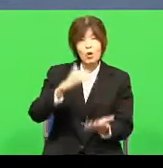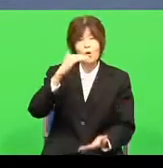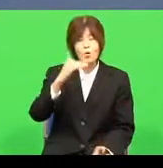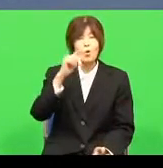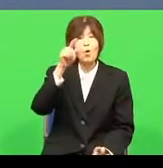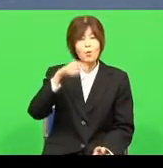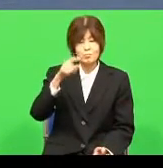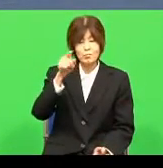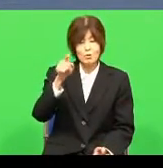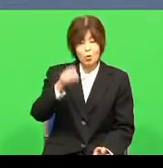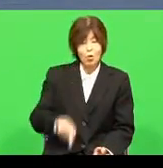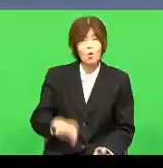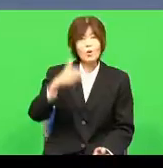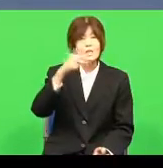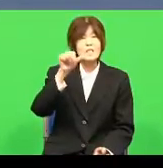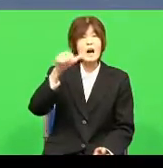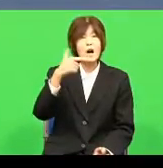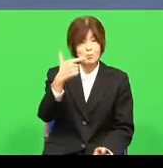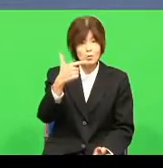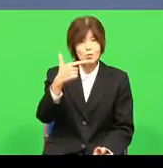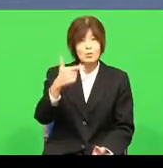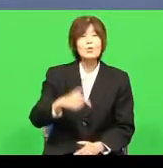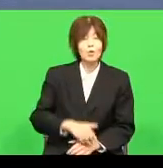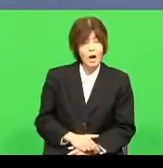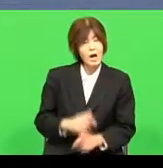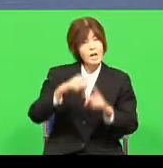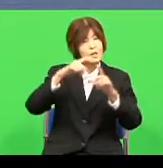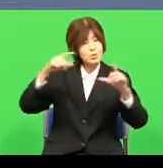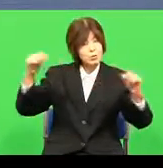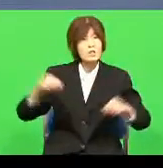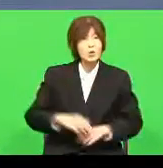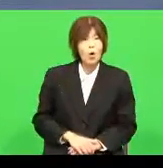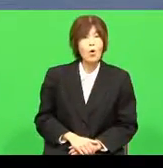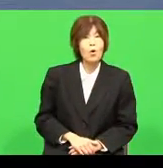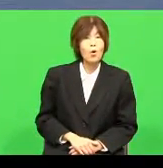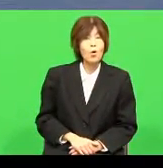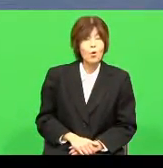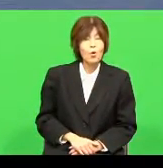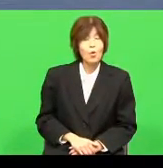薬のコンソーシャルが国のですね